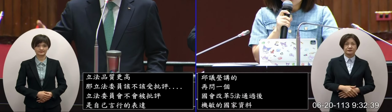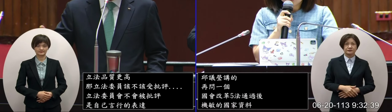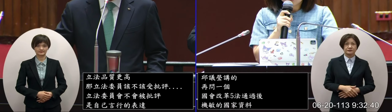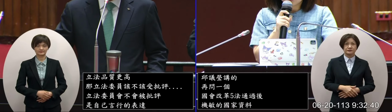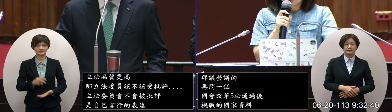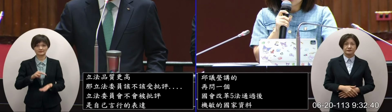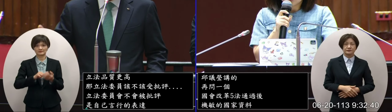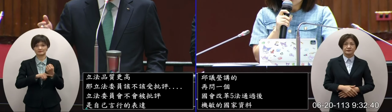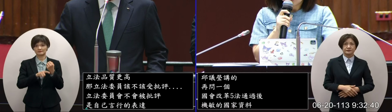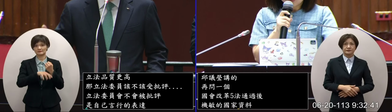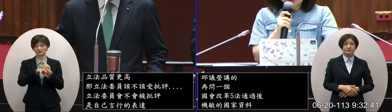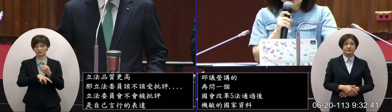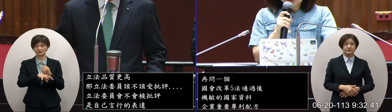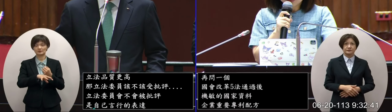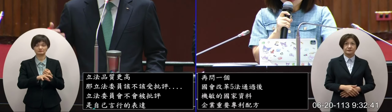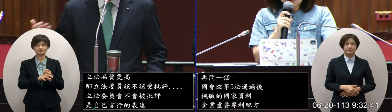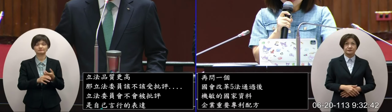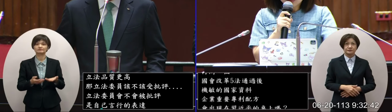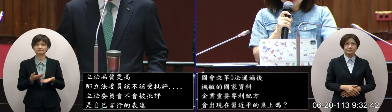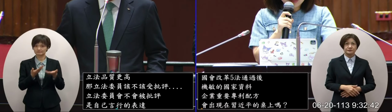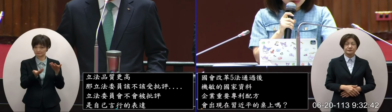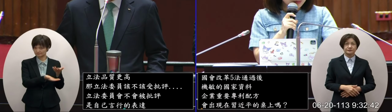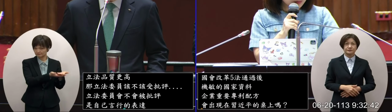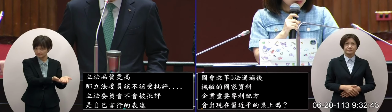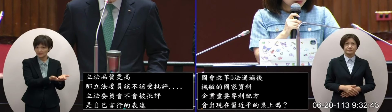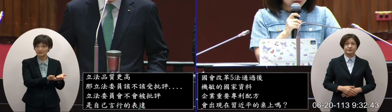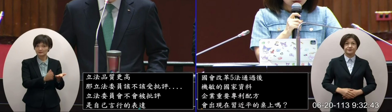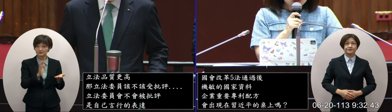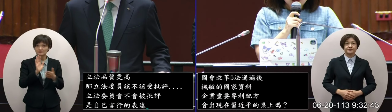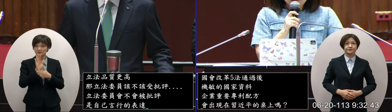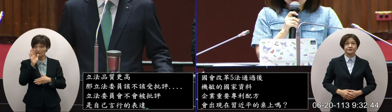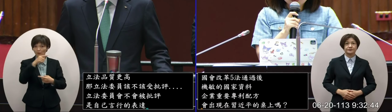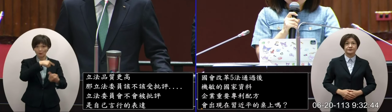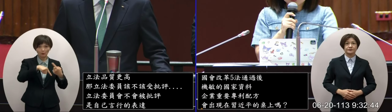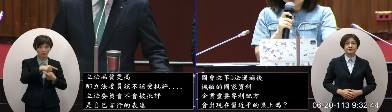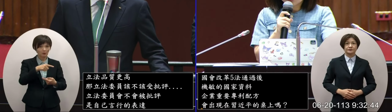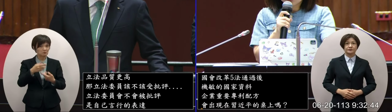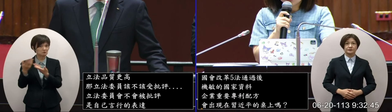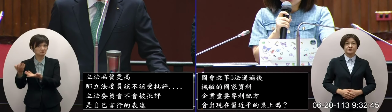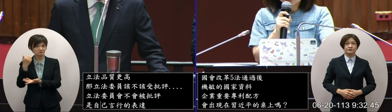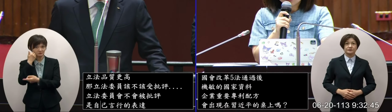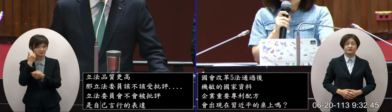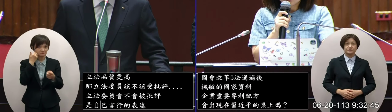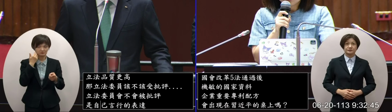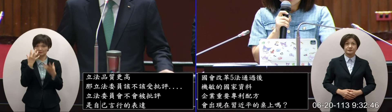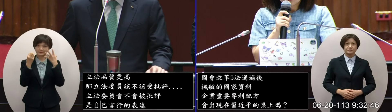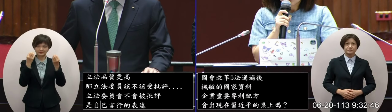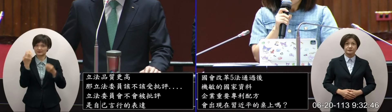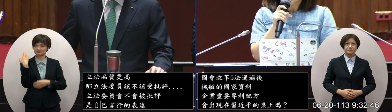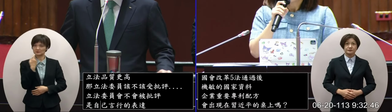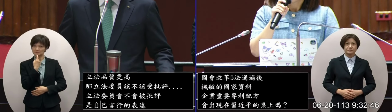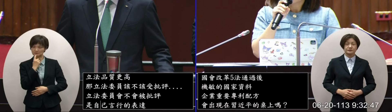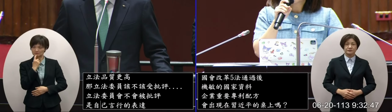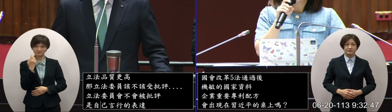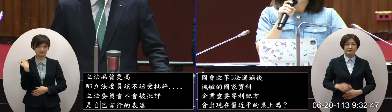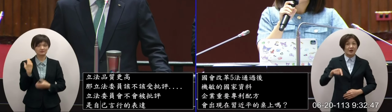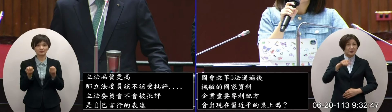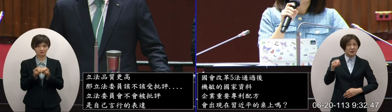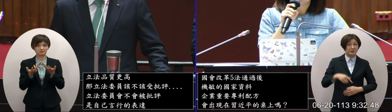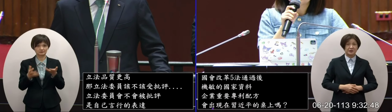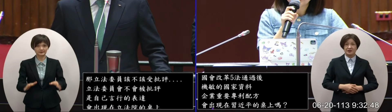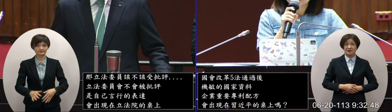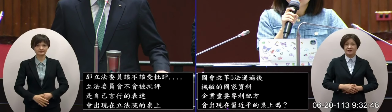在立法院的桌上，但是会不会有其他的转换，我这个不清楚。我们曾经也有过这样的疑虑，也发生过这样的事件。哦， 我们